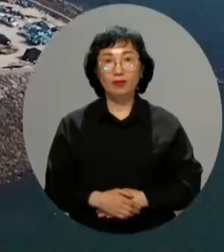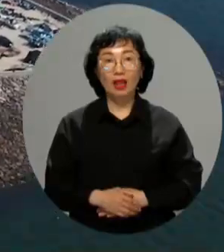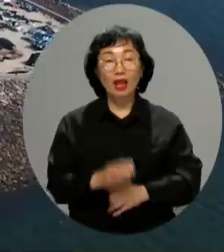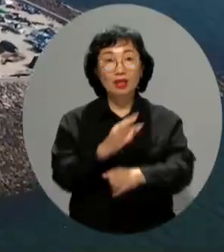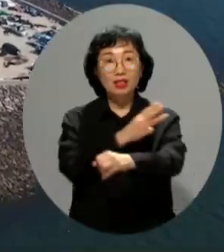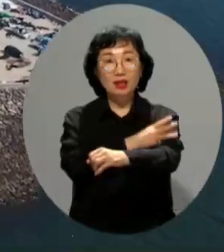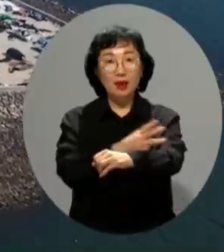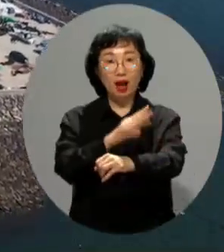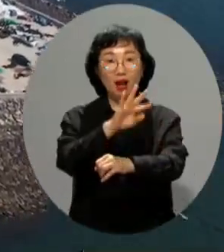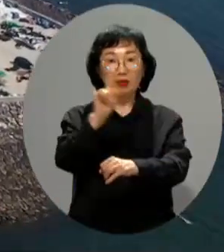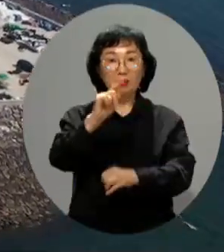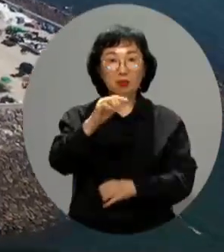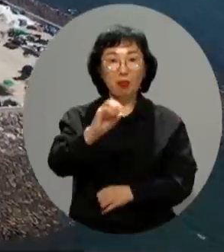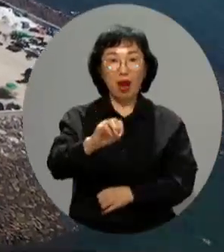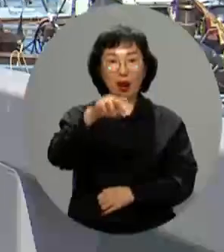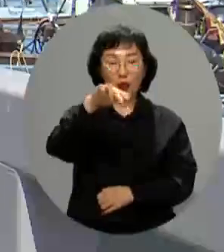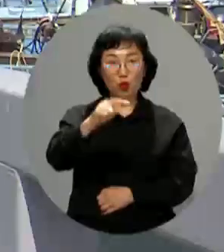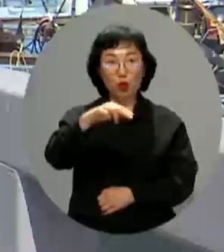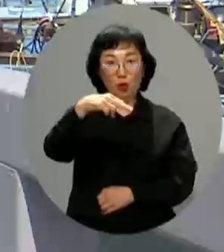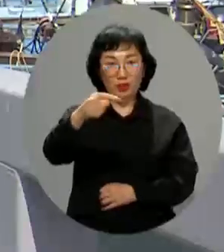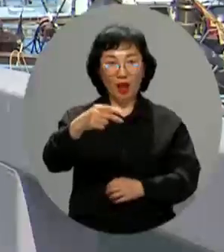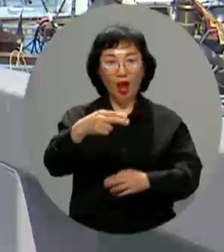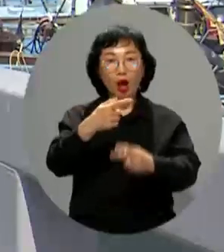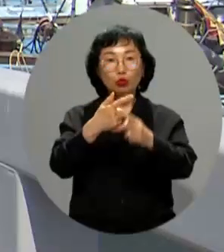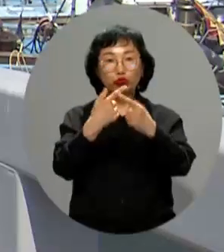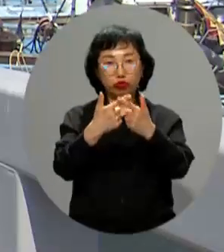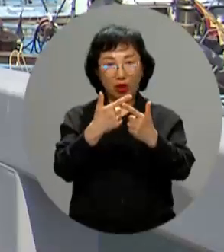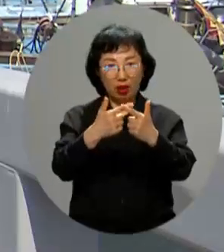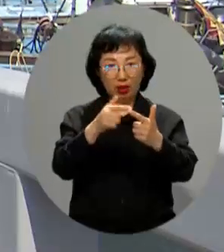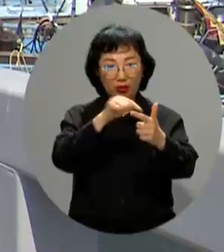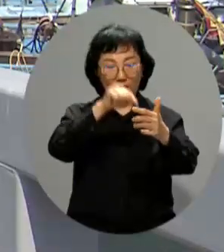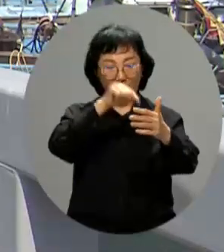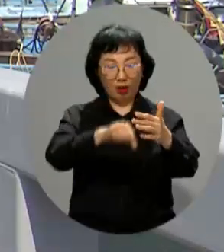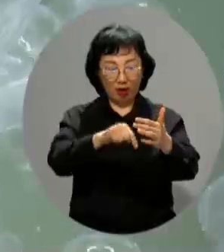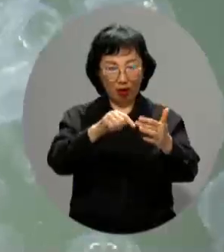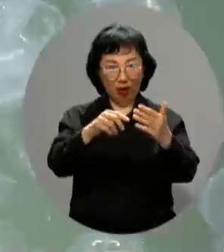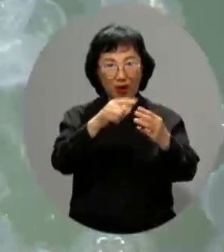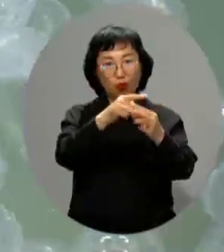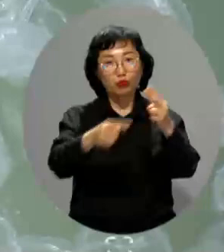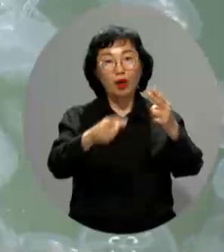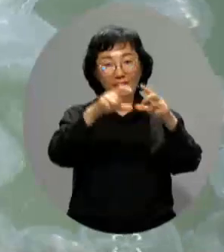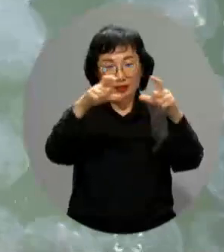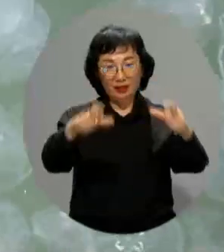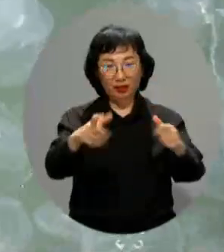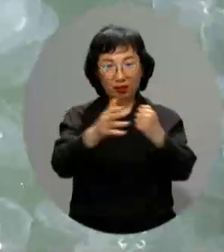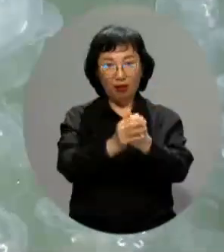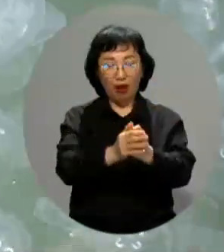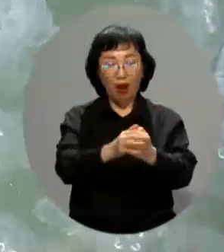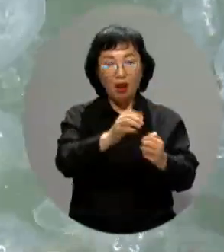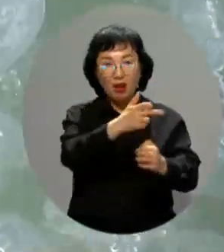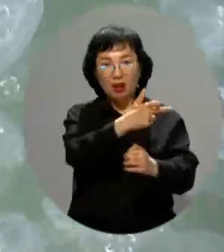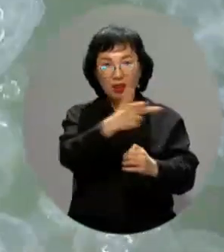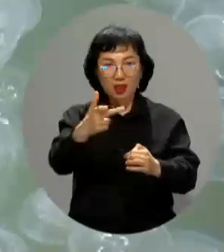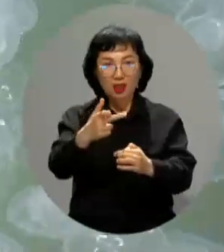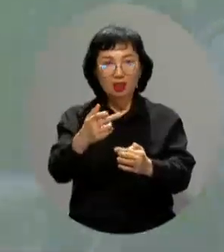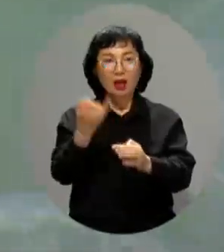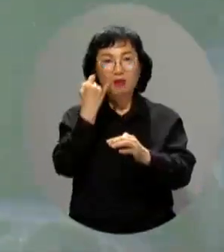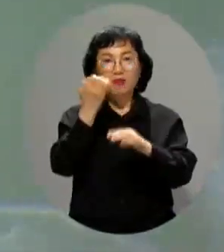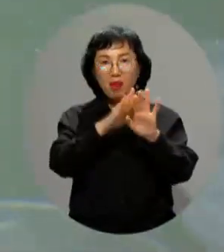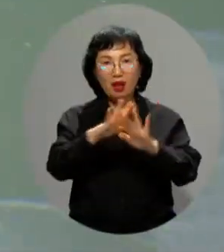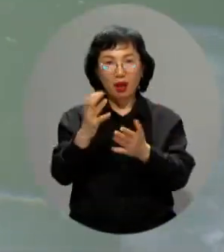새만금 방조제 부안 쪽에 위치한 가력항입니다. 먼 바다도 아닌데 다양한 크기의 해파리들이 둥둥 떠